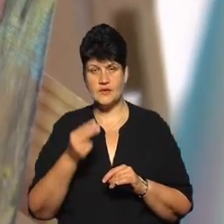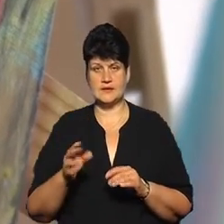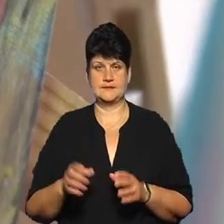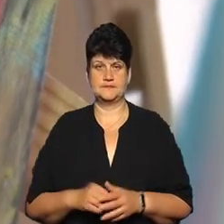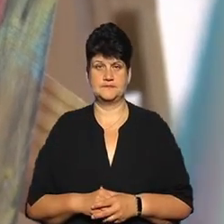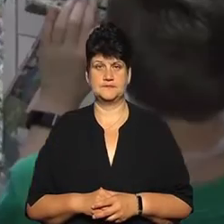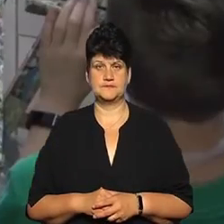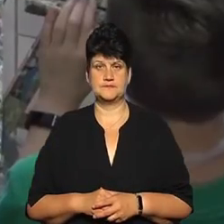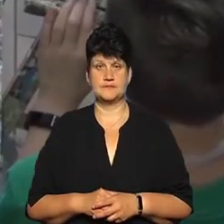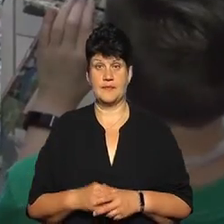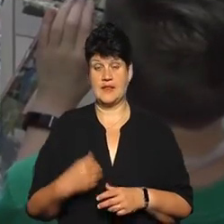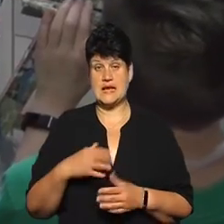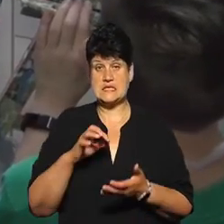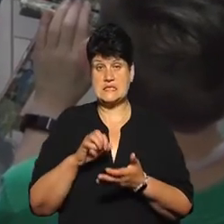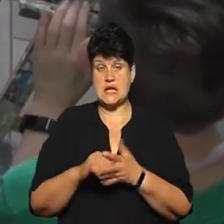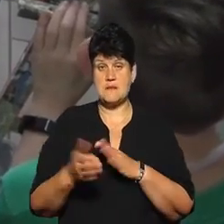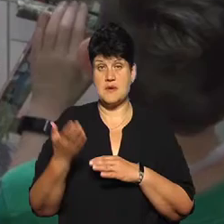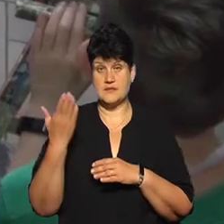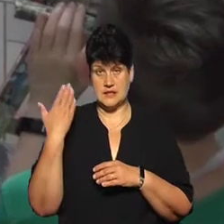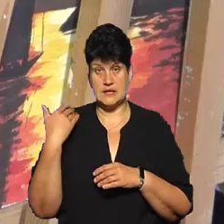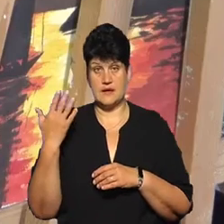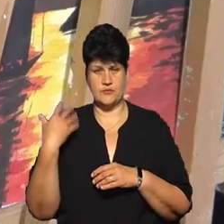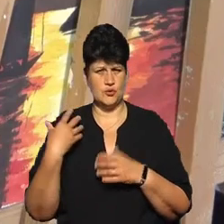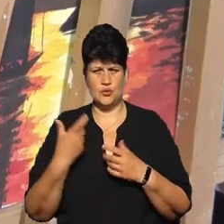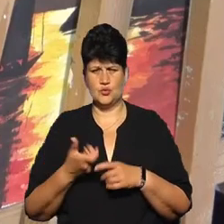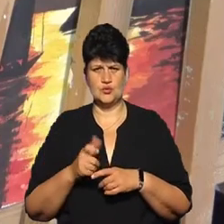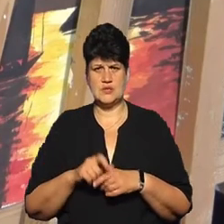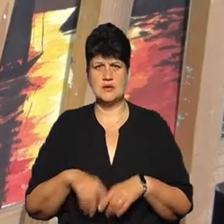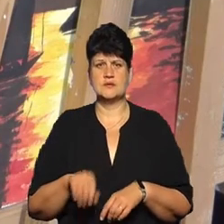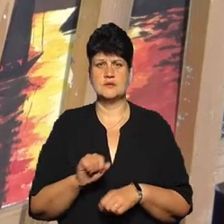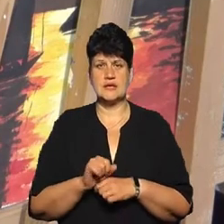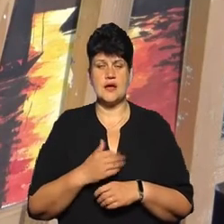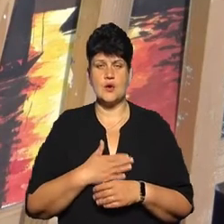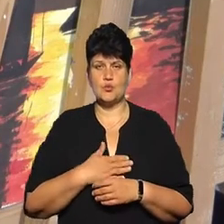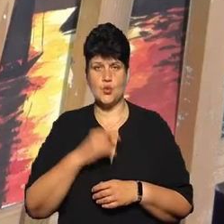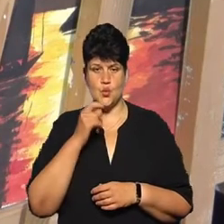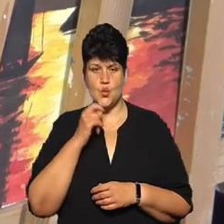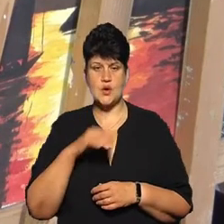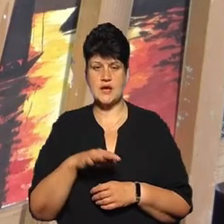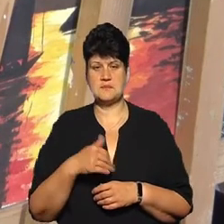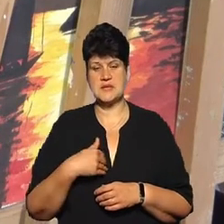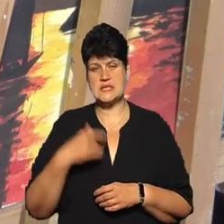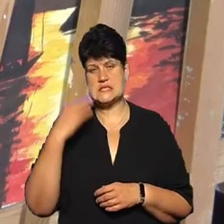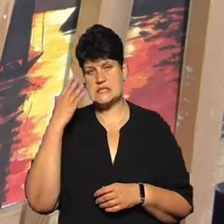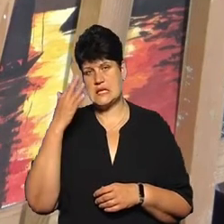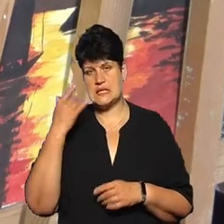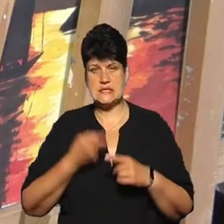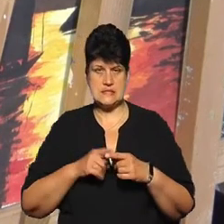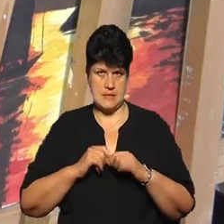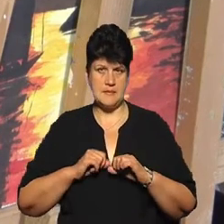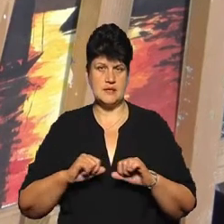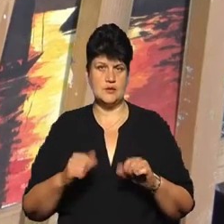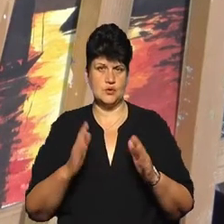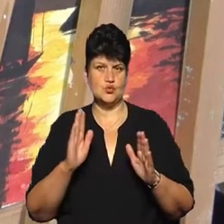Я займався давно дуже, але припинив. Я люблю Україну і мені здається, це патріотично буде, це